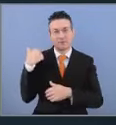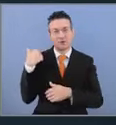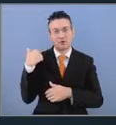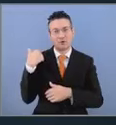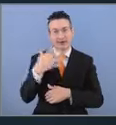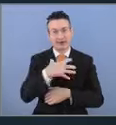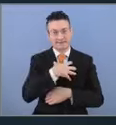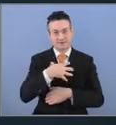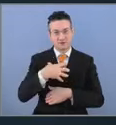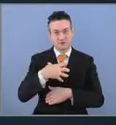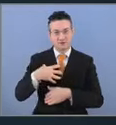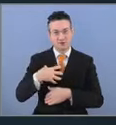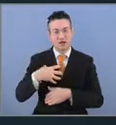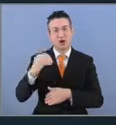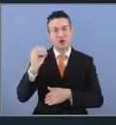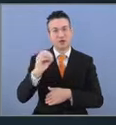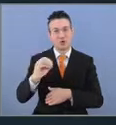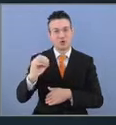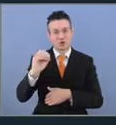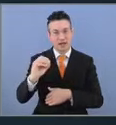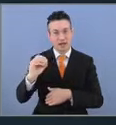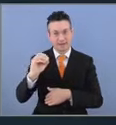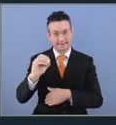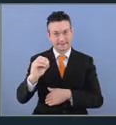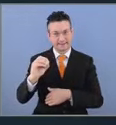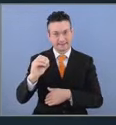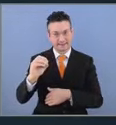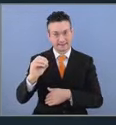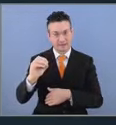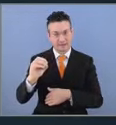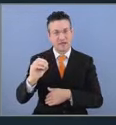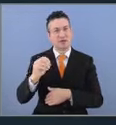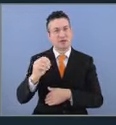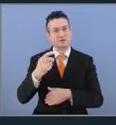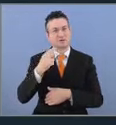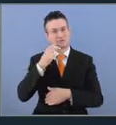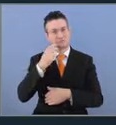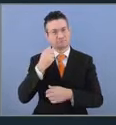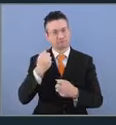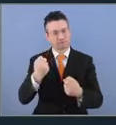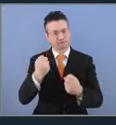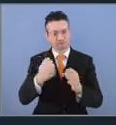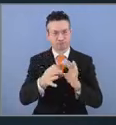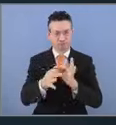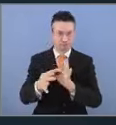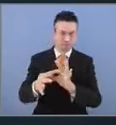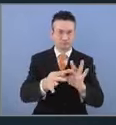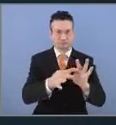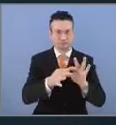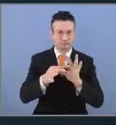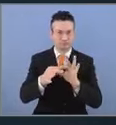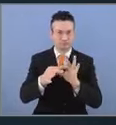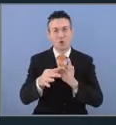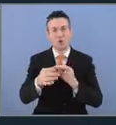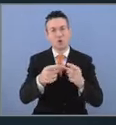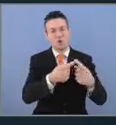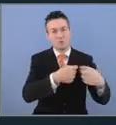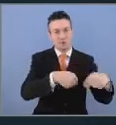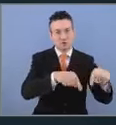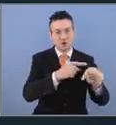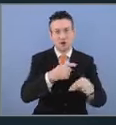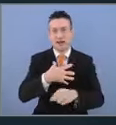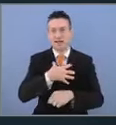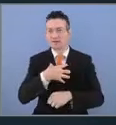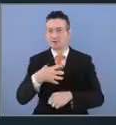l'assessore Onorati, con grandissima sinergia tra la commissione e l'assessorato, oggi Regione Lazio,